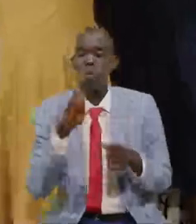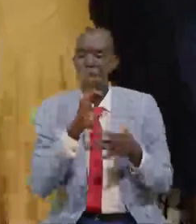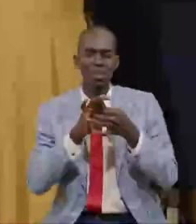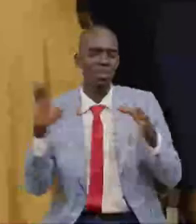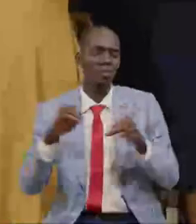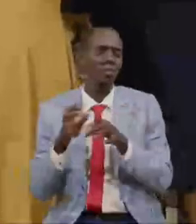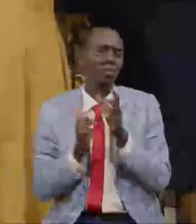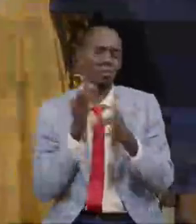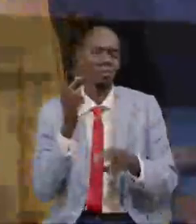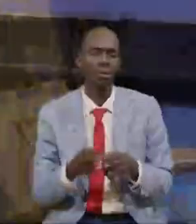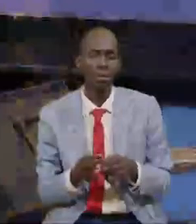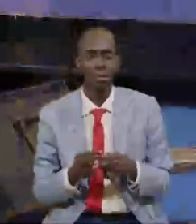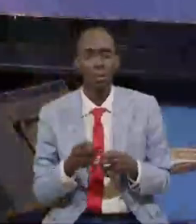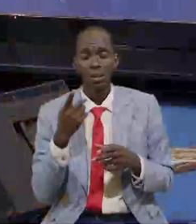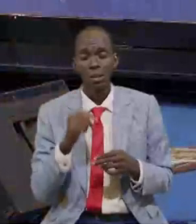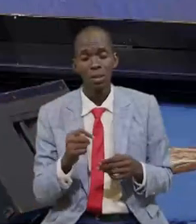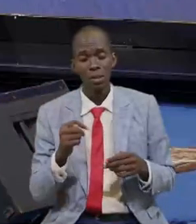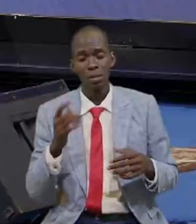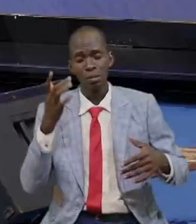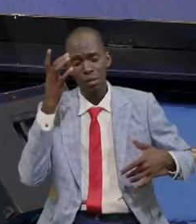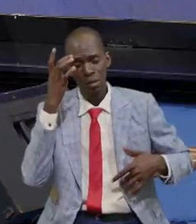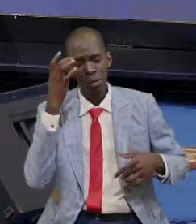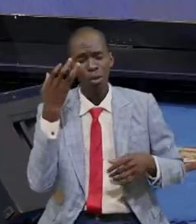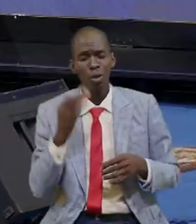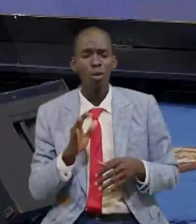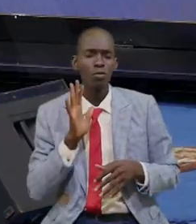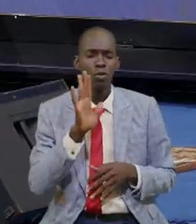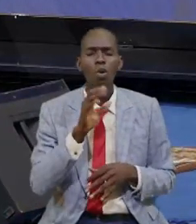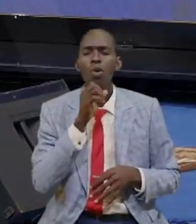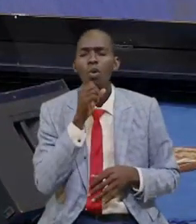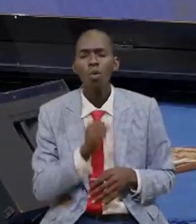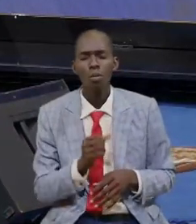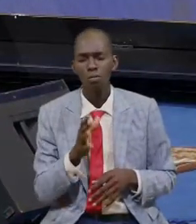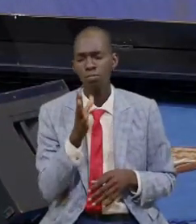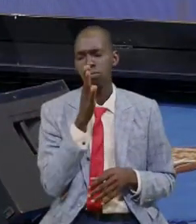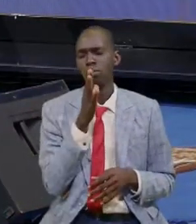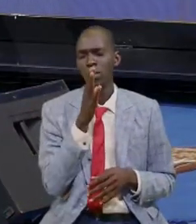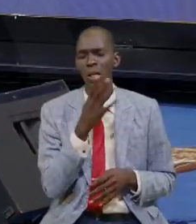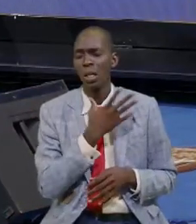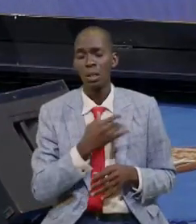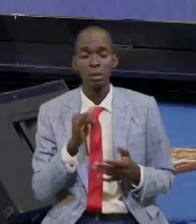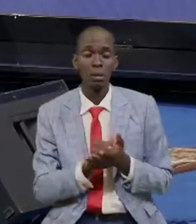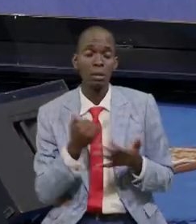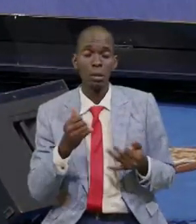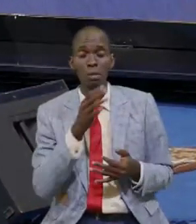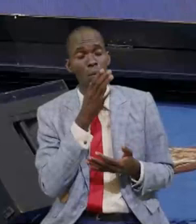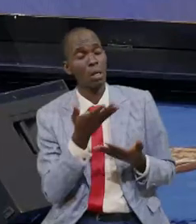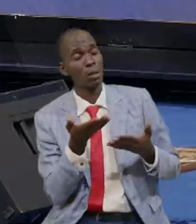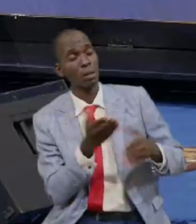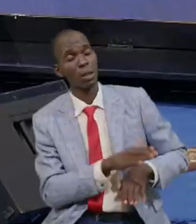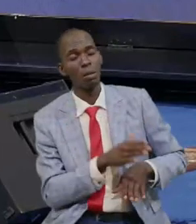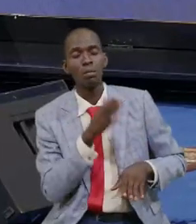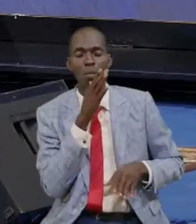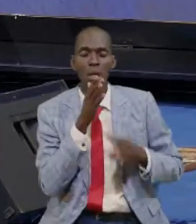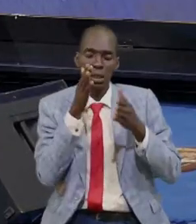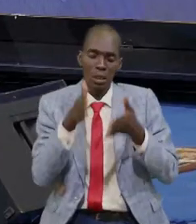délivré. La maladie de votre vieille maman, que quoi que votre maman n'est plus là,